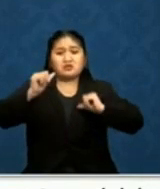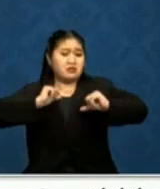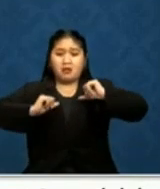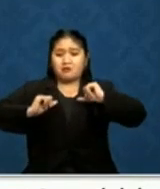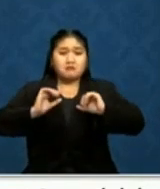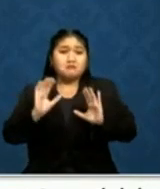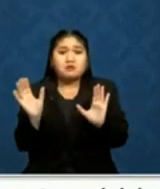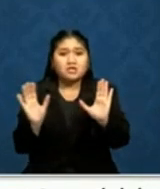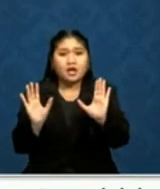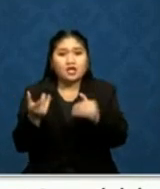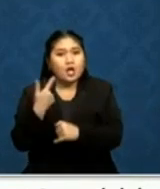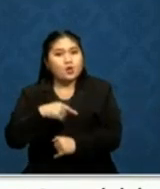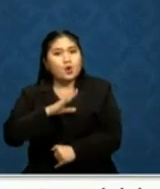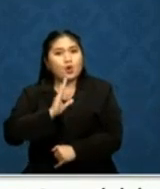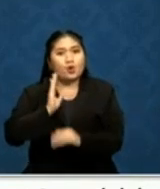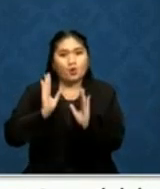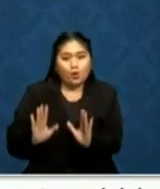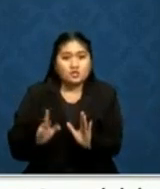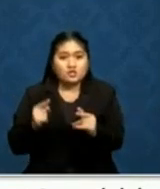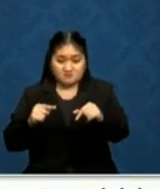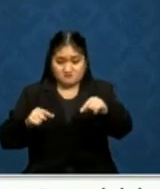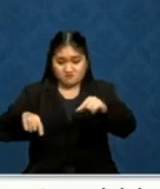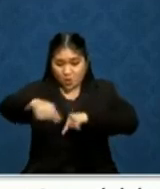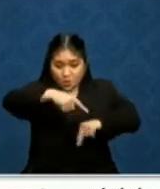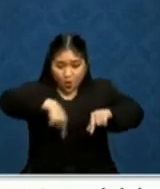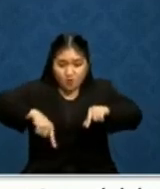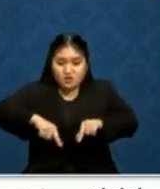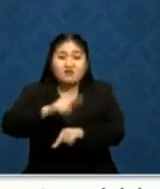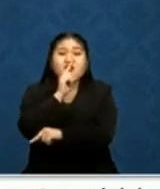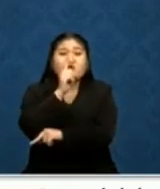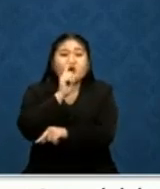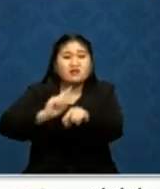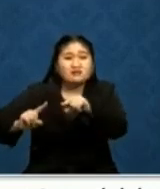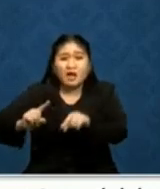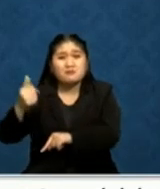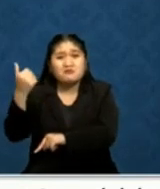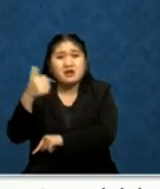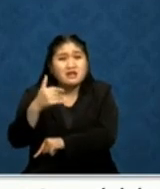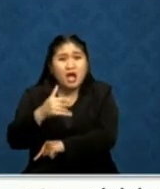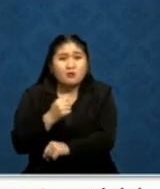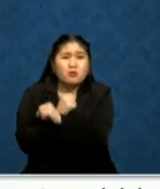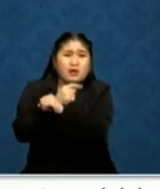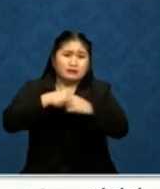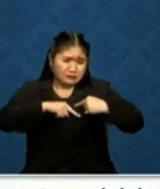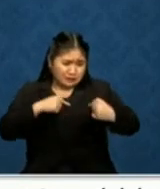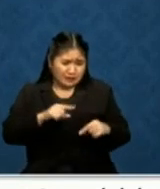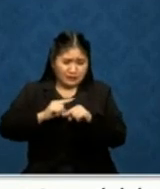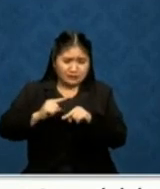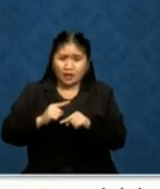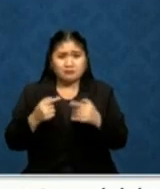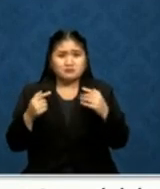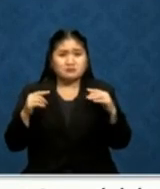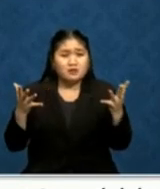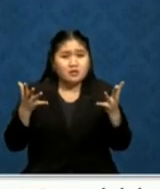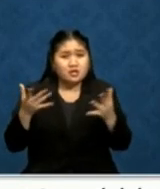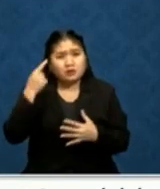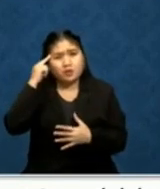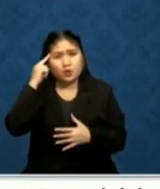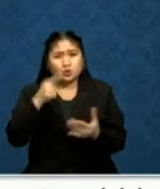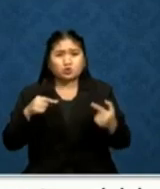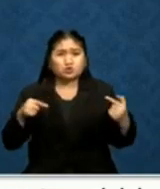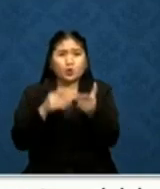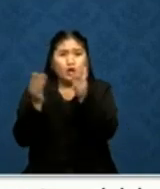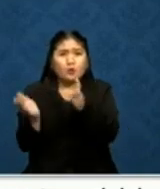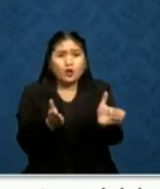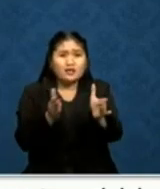นที่จะเป็นมีไม่ใช่คนที่จะมีพื้นที่ในการออกมาเรียกร้องแบบนี้ได้ไม่มีภูมิคุ้มกันทางจิตใจหรือแม้กระทั่งไม่สามารถเข้าสู่กระบวน